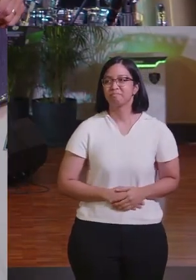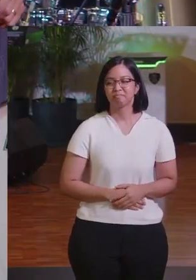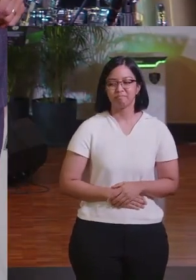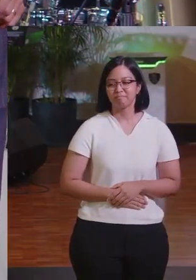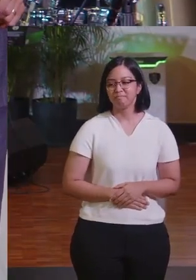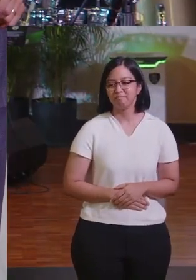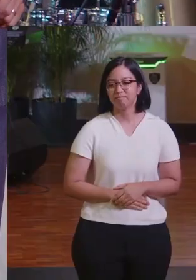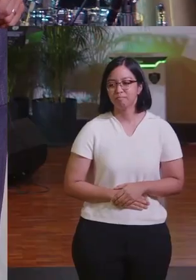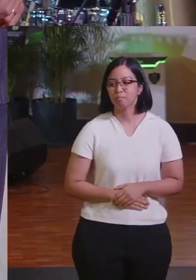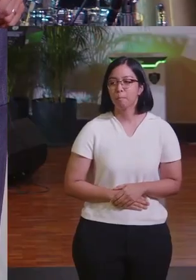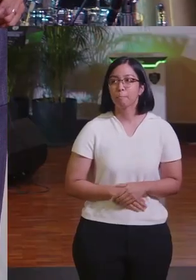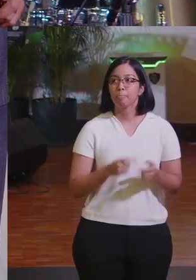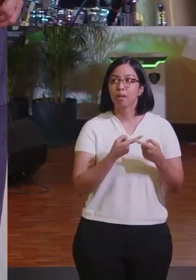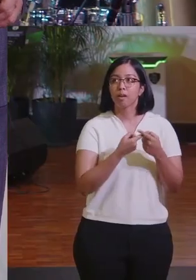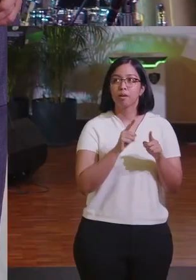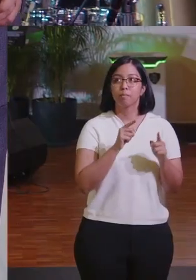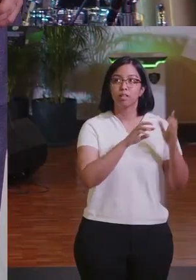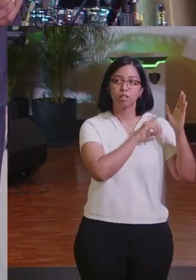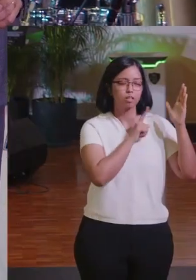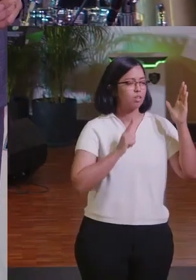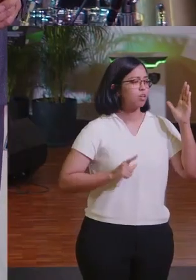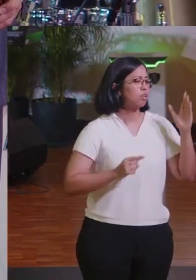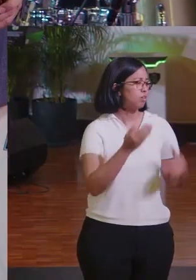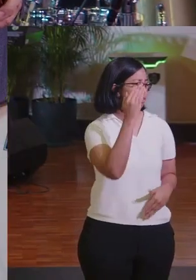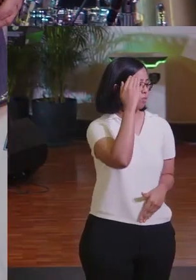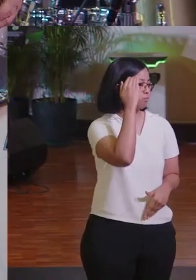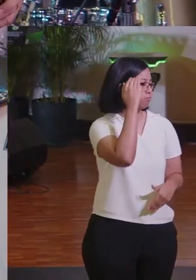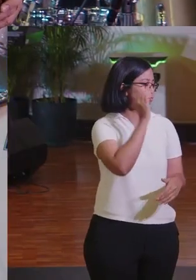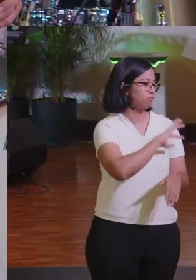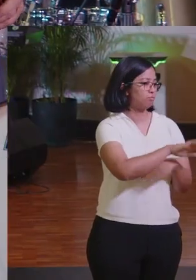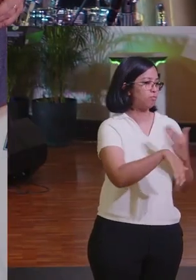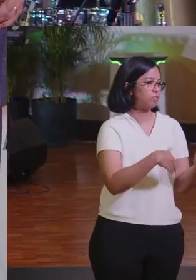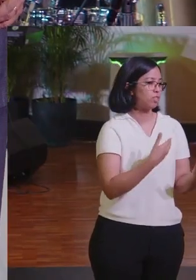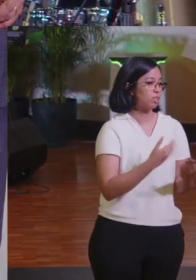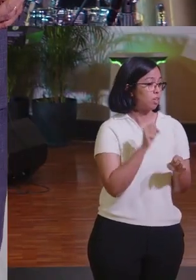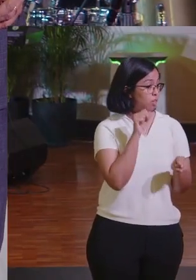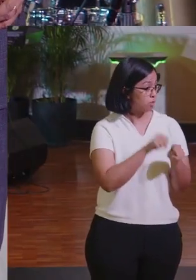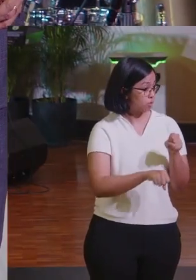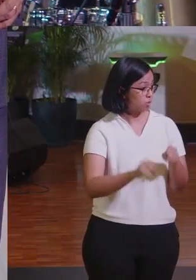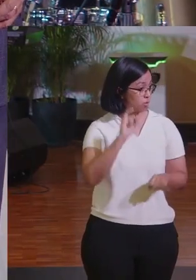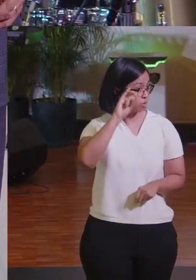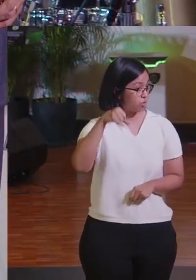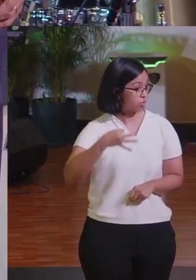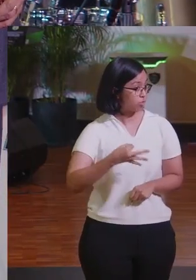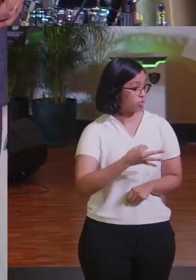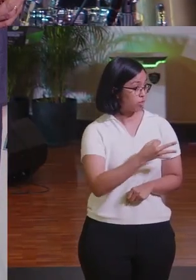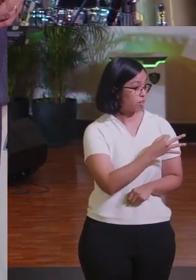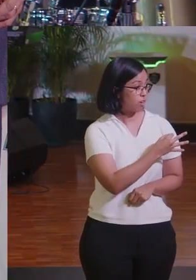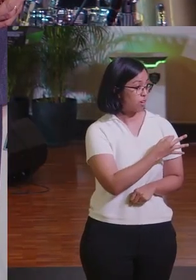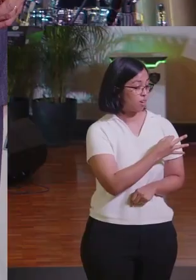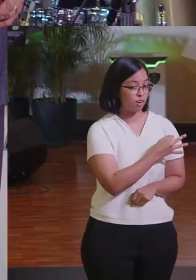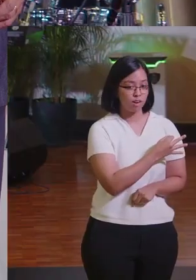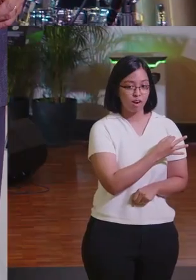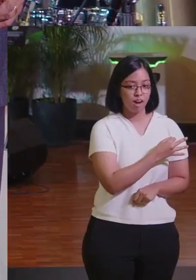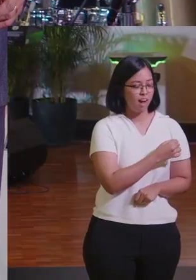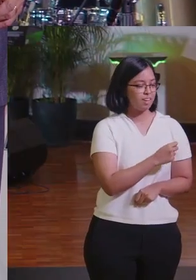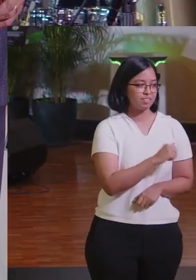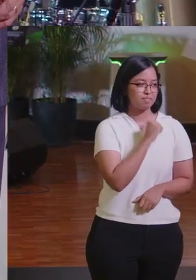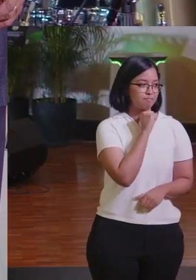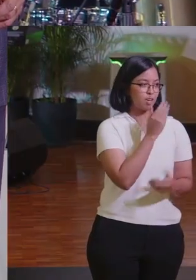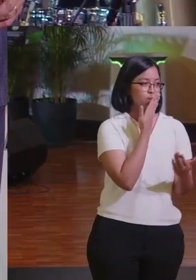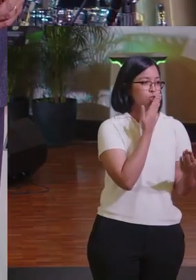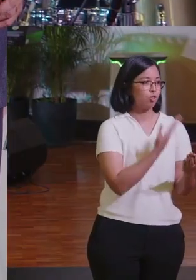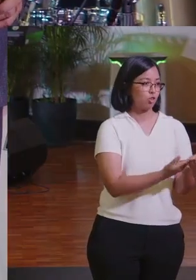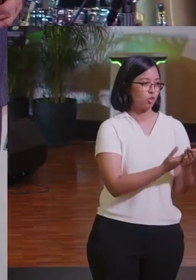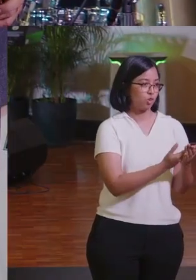po. Pero ang Panginoon po, alam niya ang lahat. Kaya si Jonah, medyo hindi masyadong cool yung kanyang ginawa.